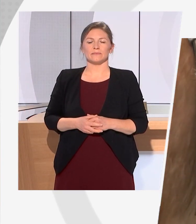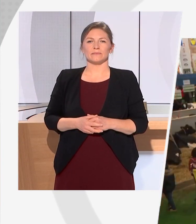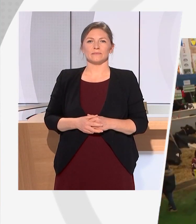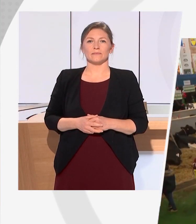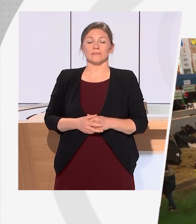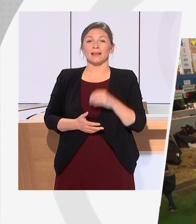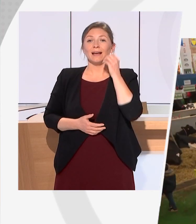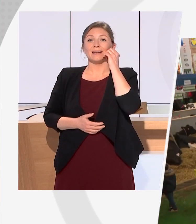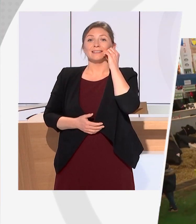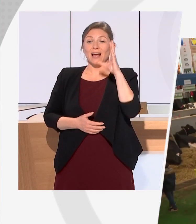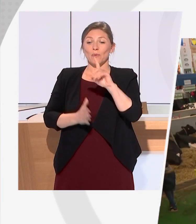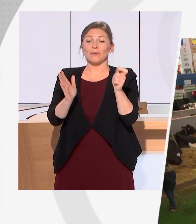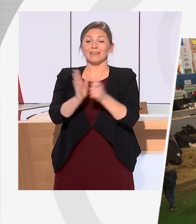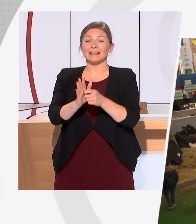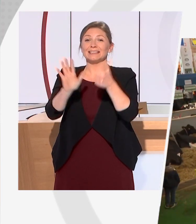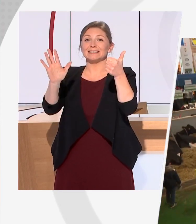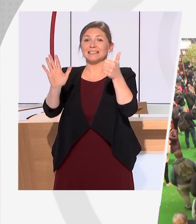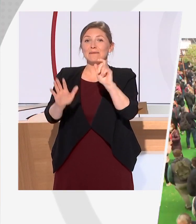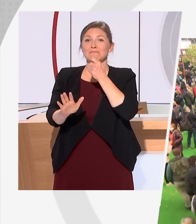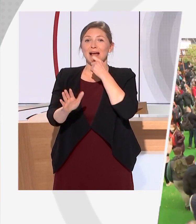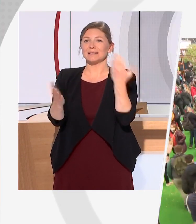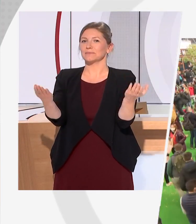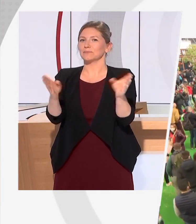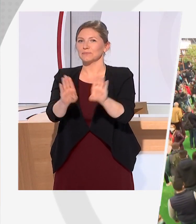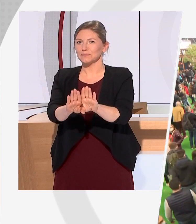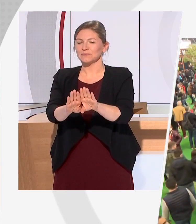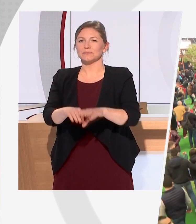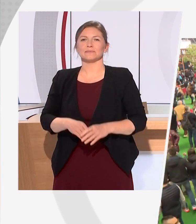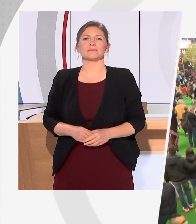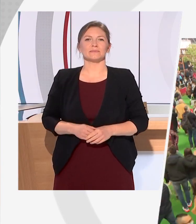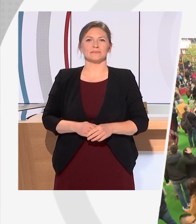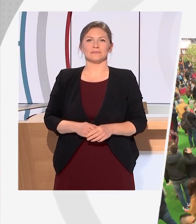Le salon se terminera le 6 mars prochain.